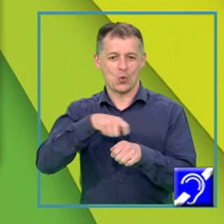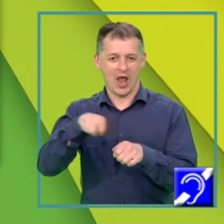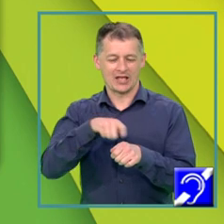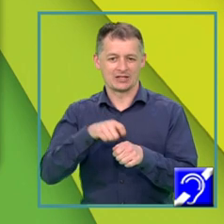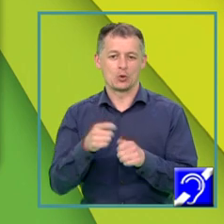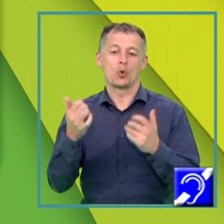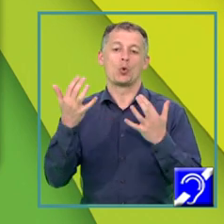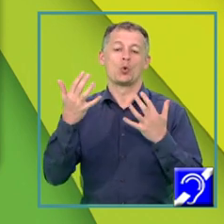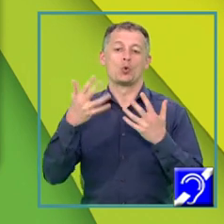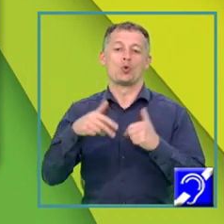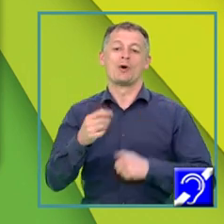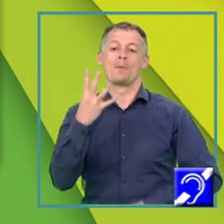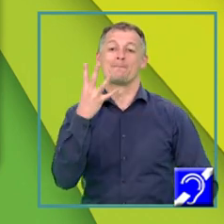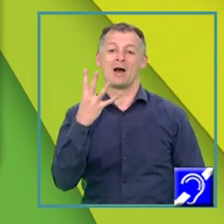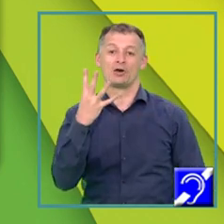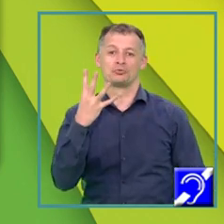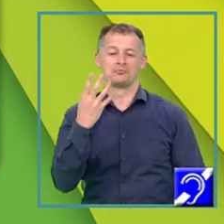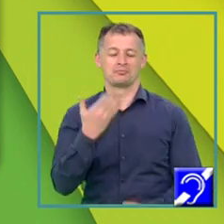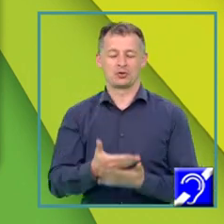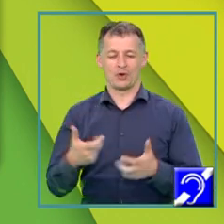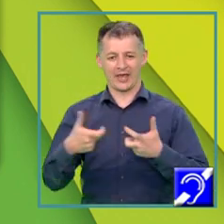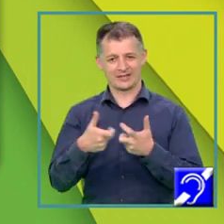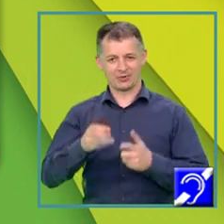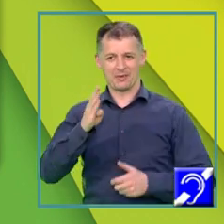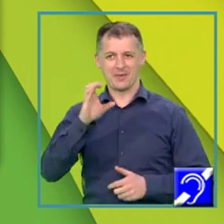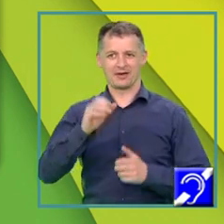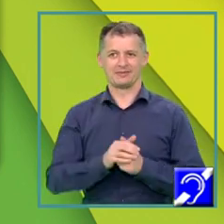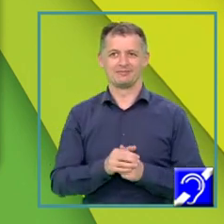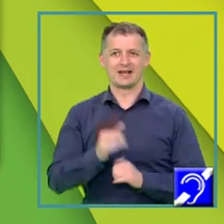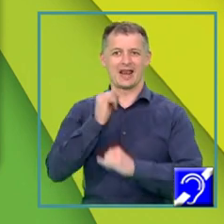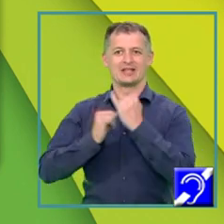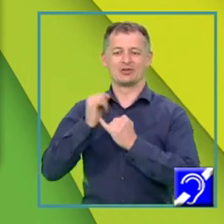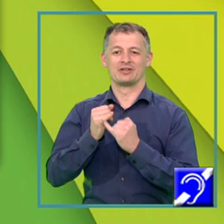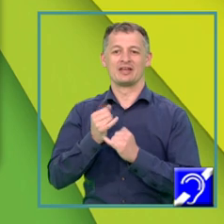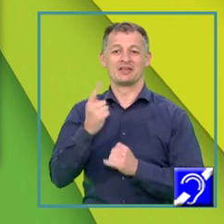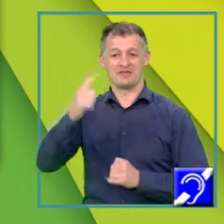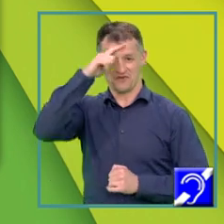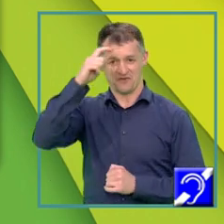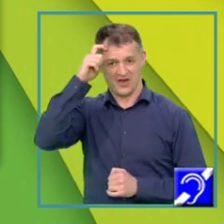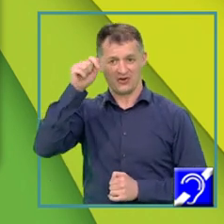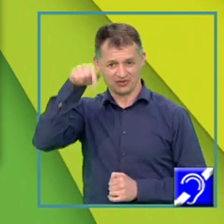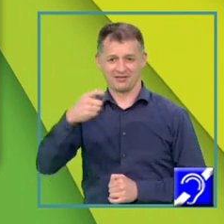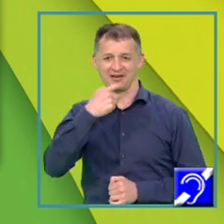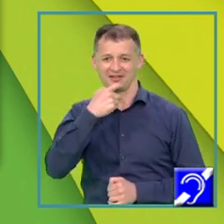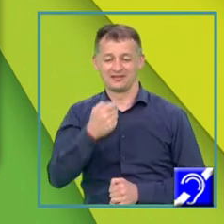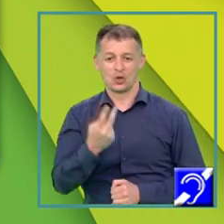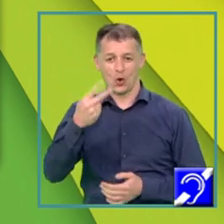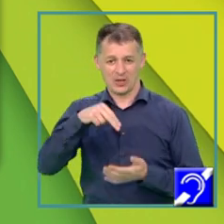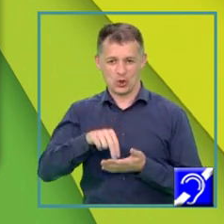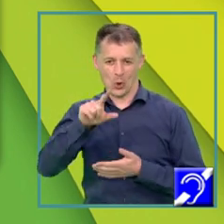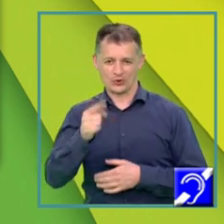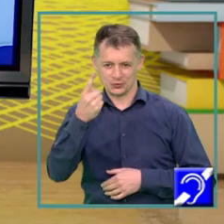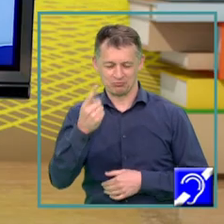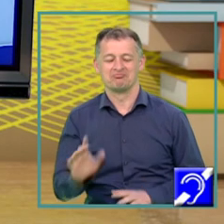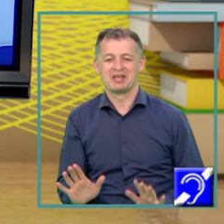antrenament numărul 4 pentru examenul de bacalaureat la istorie din vara acestui an, 2021. Să